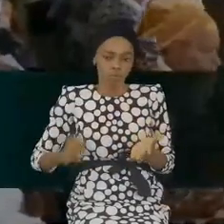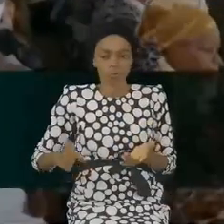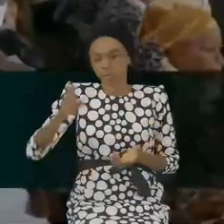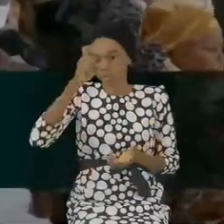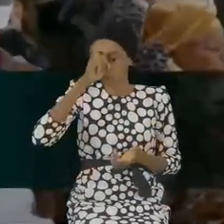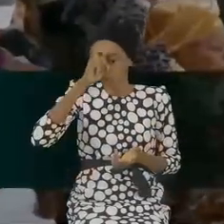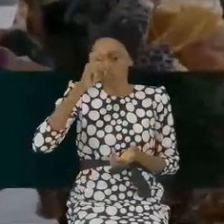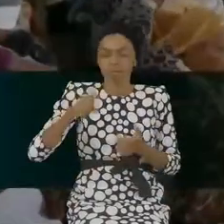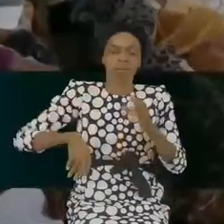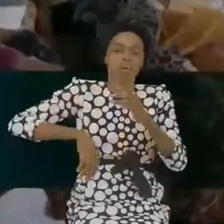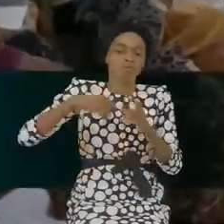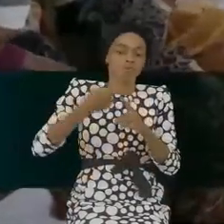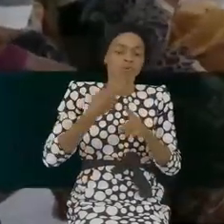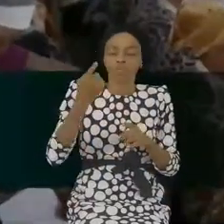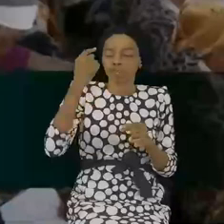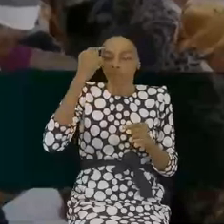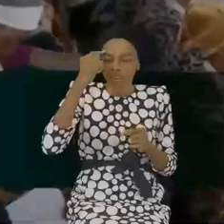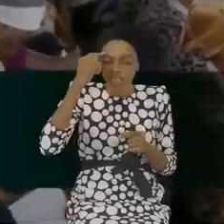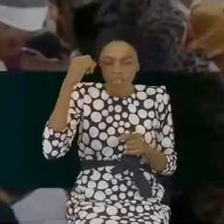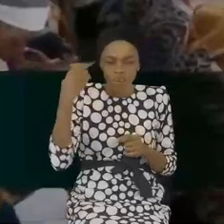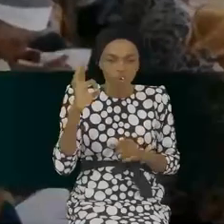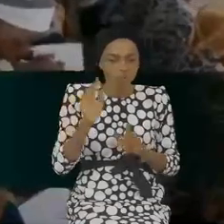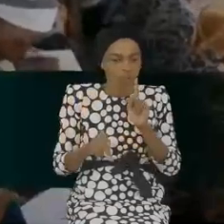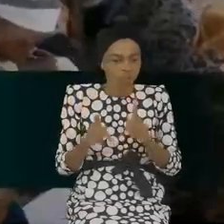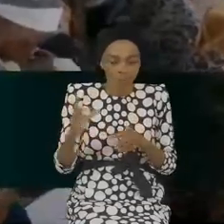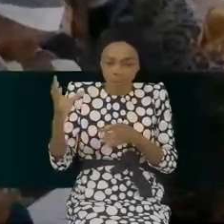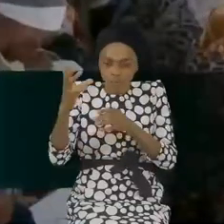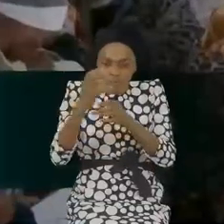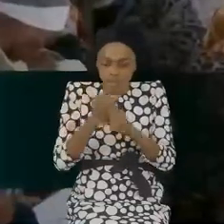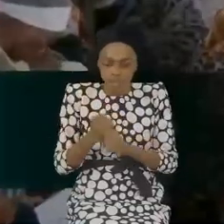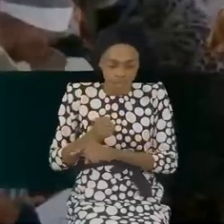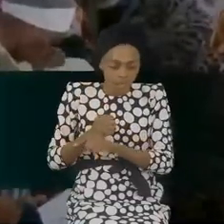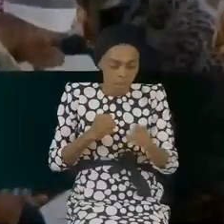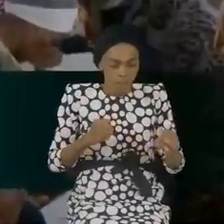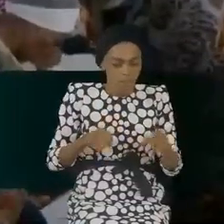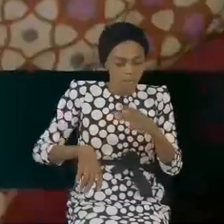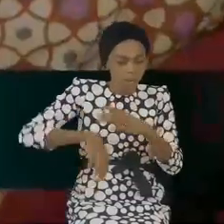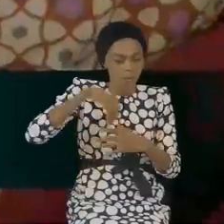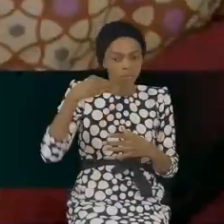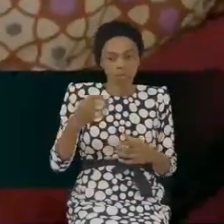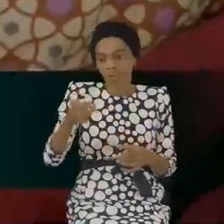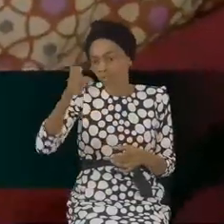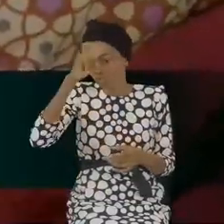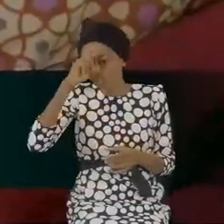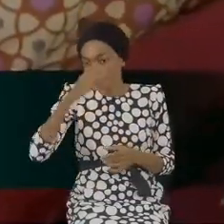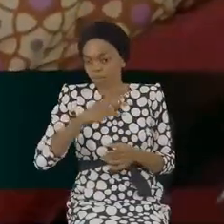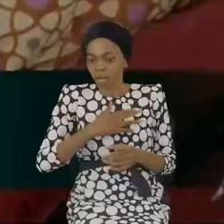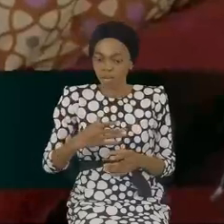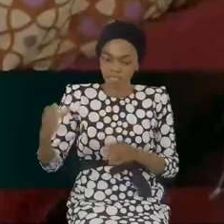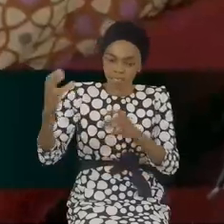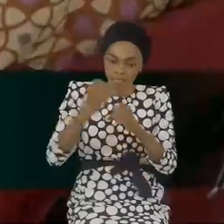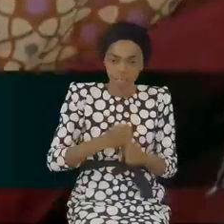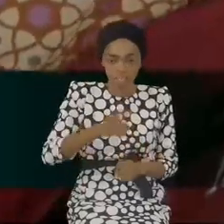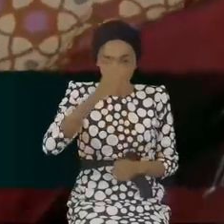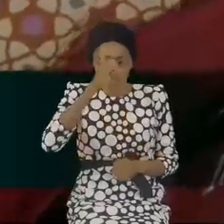de la vie du peuple. Les sortir d'Égypte et ensuite arracher l'Égypte de